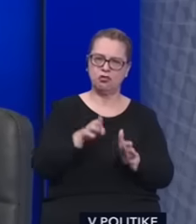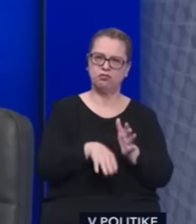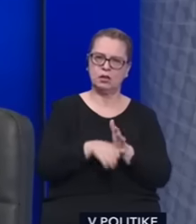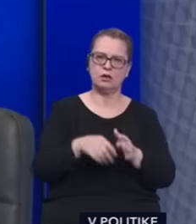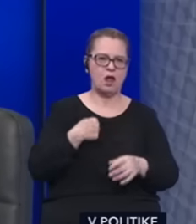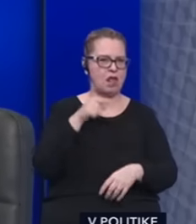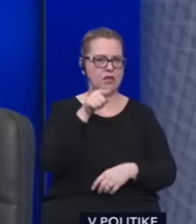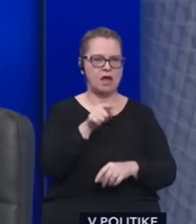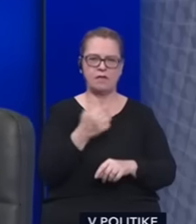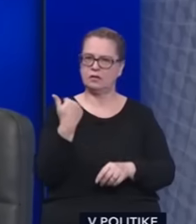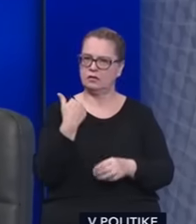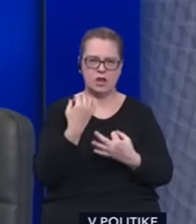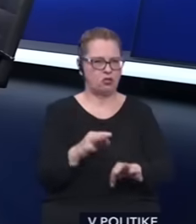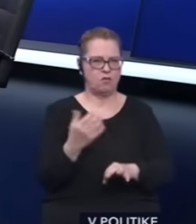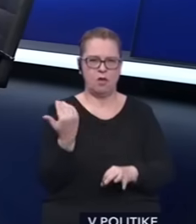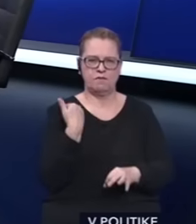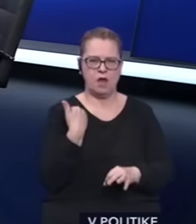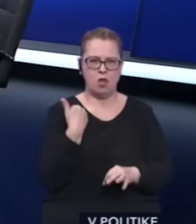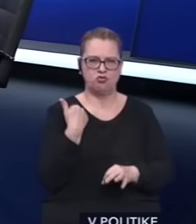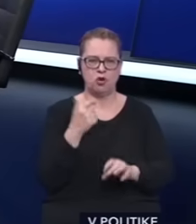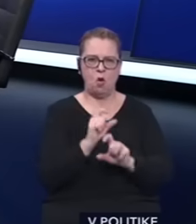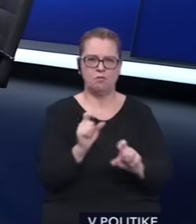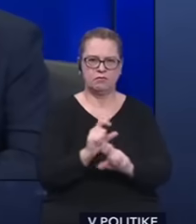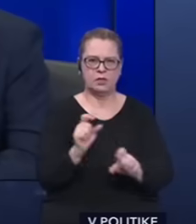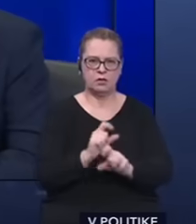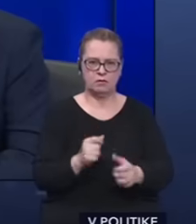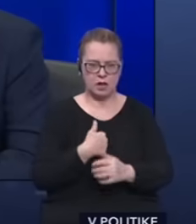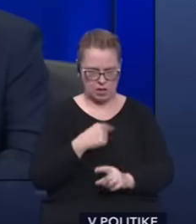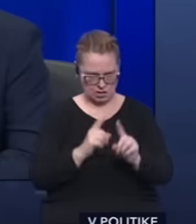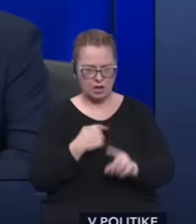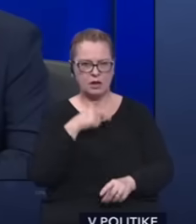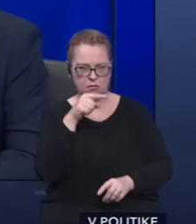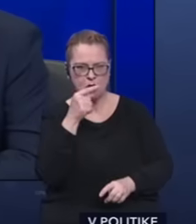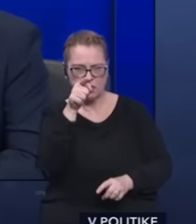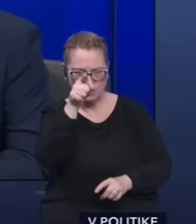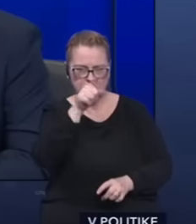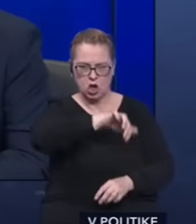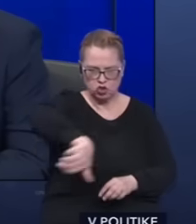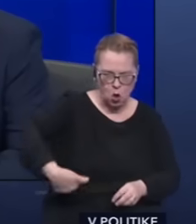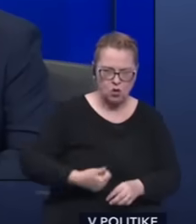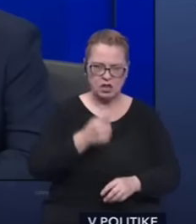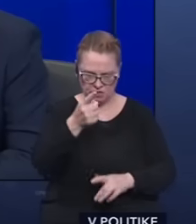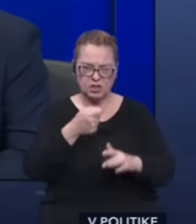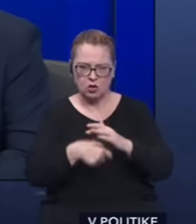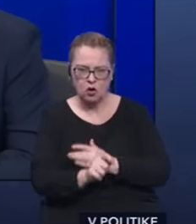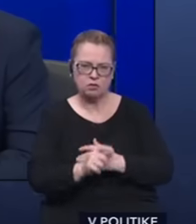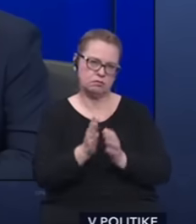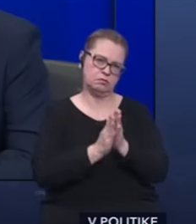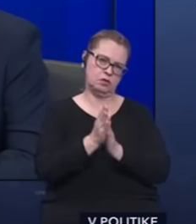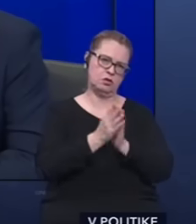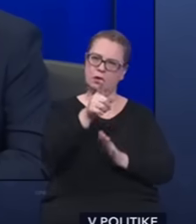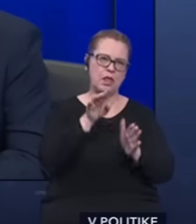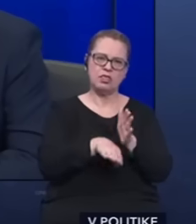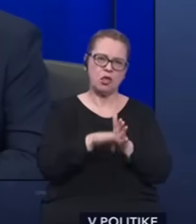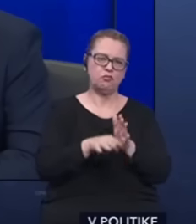vás krivo obviňovať. Je veľa vecí v éteri. Ale ja som vám niekedy povedal, ste zlodej a korupčník. Ale nešpínte Slovenskú